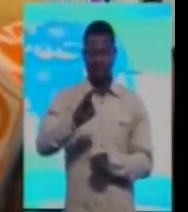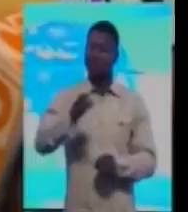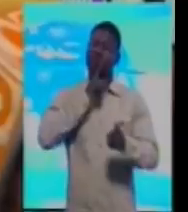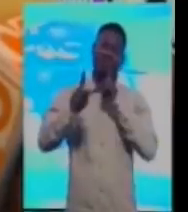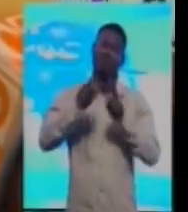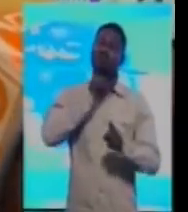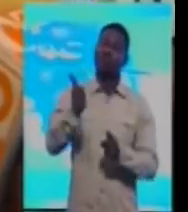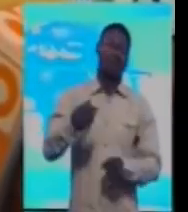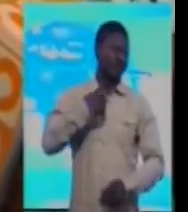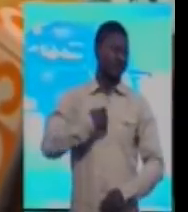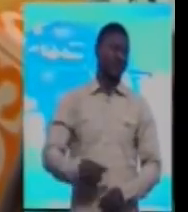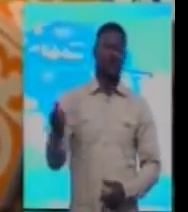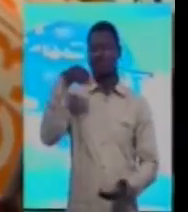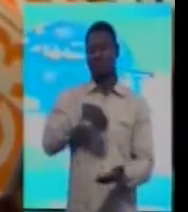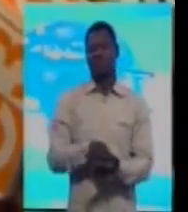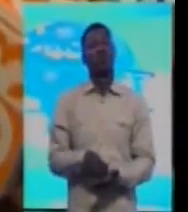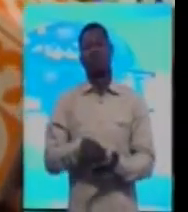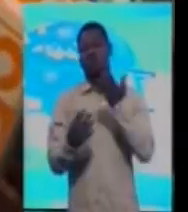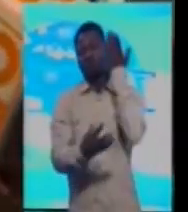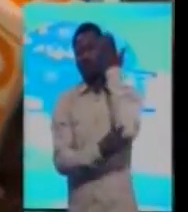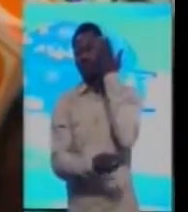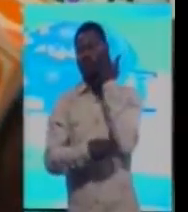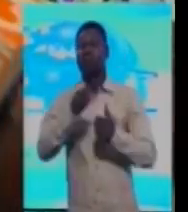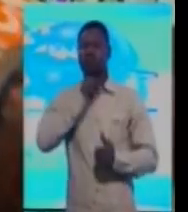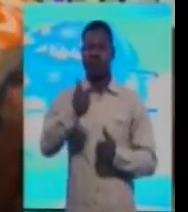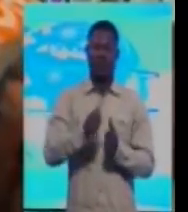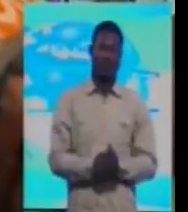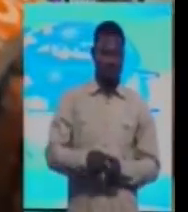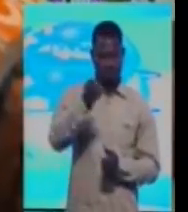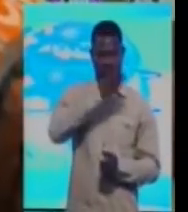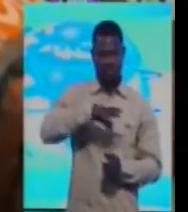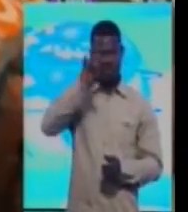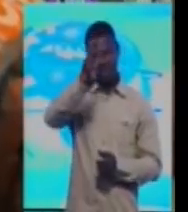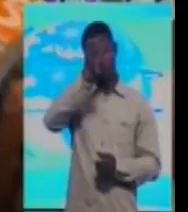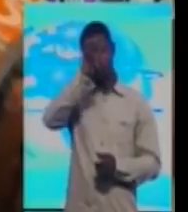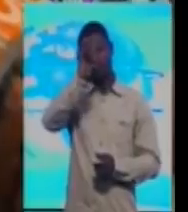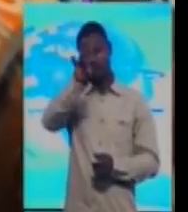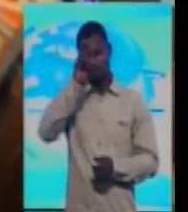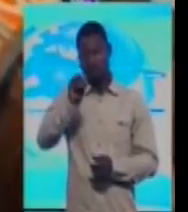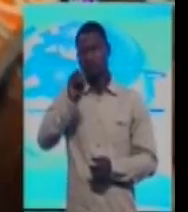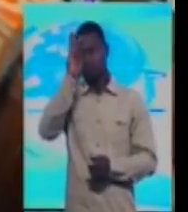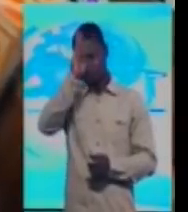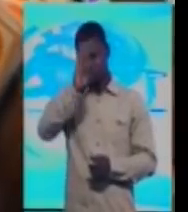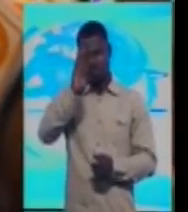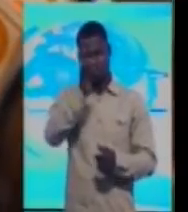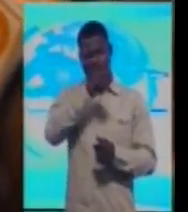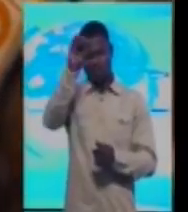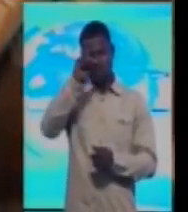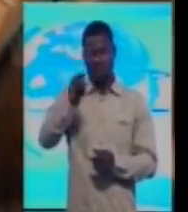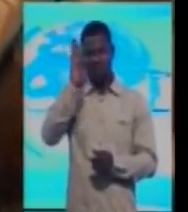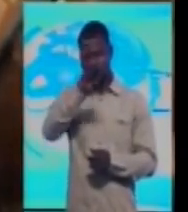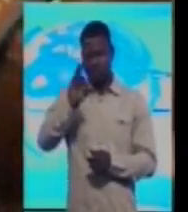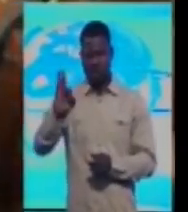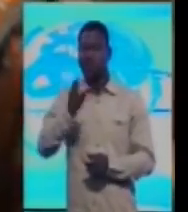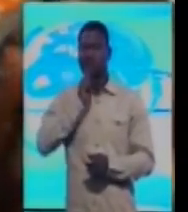faim, on ne parle plus de pauvreté. Parce que les 80% des Burkinabés sont les paysans, sont les gens qui